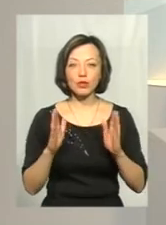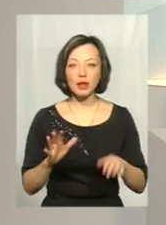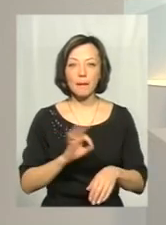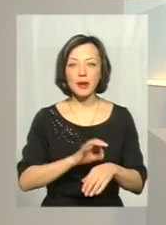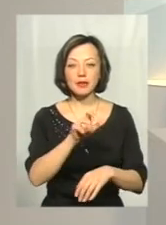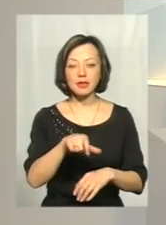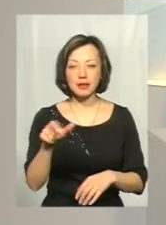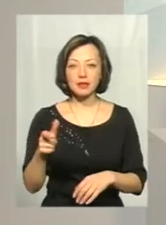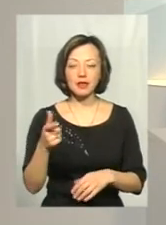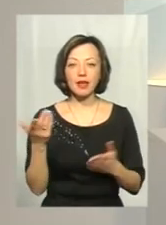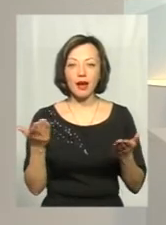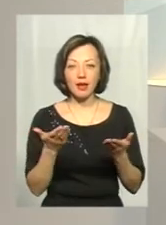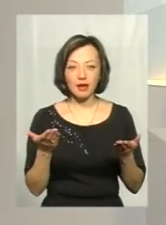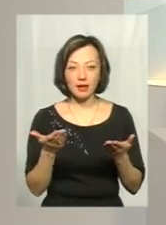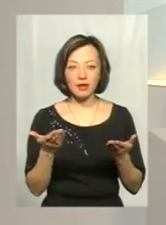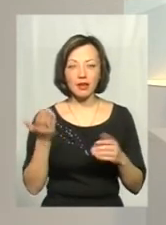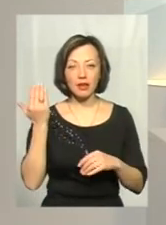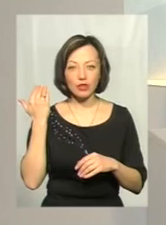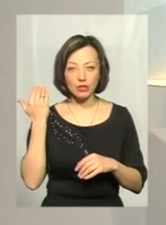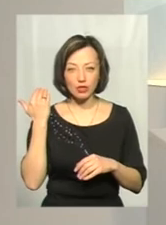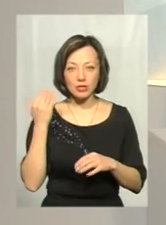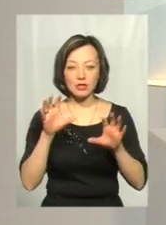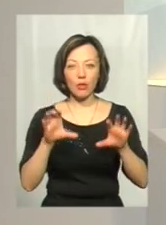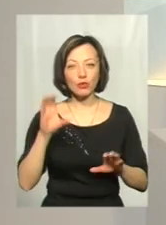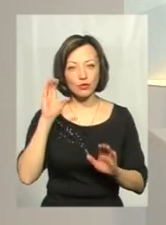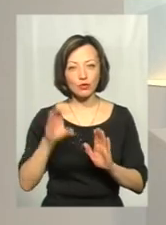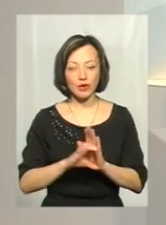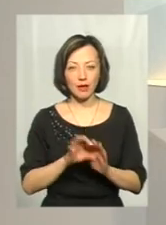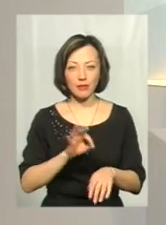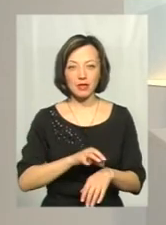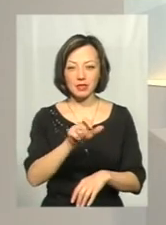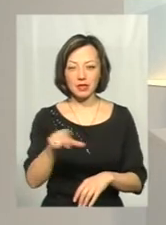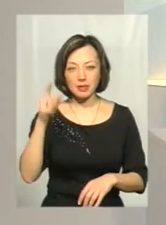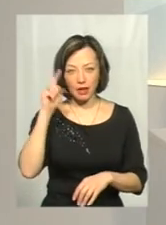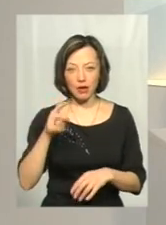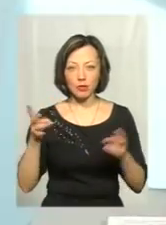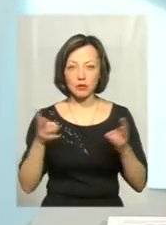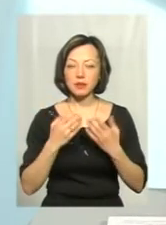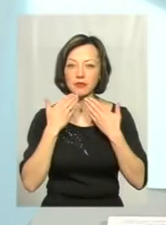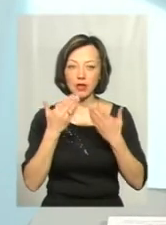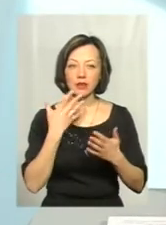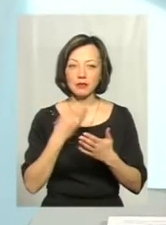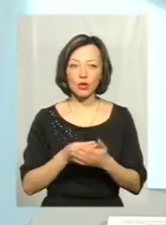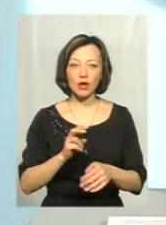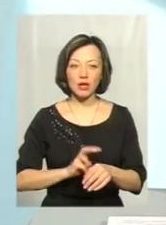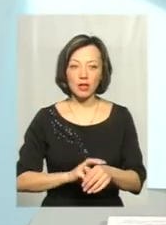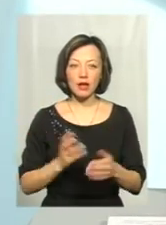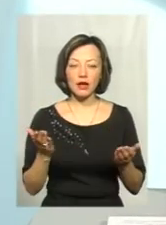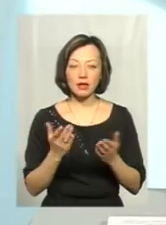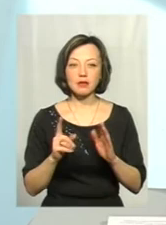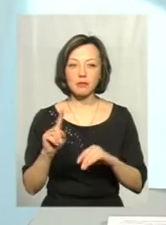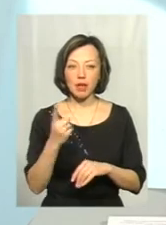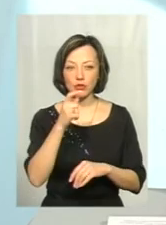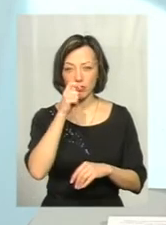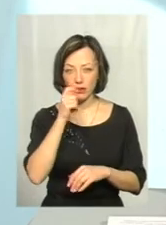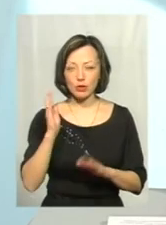пацієнтів, які, як зазначалося Людмилою Леонтіївною раніше, законослухняних пацієнтів, які знають, що їм потрібно звертатися до свого лікаря, і які от з 1